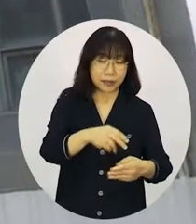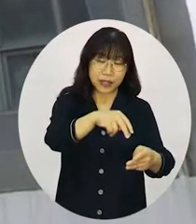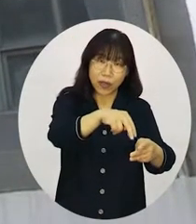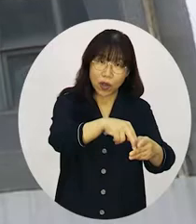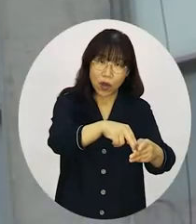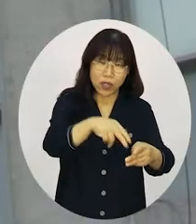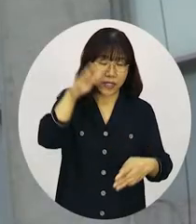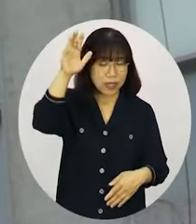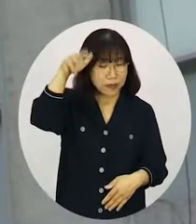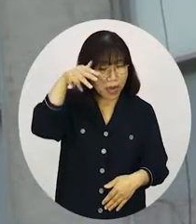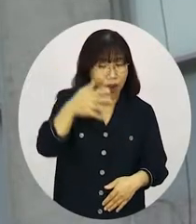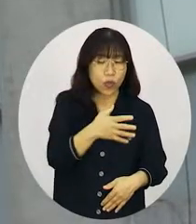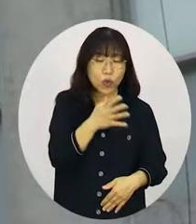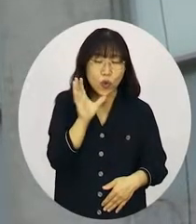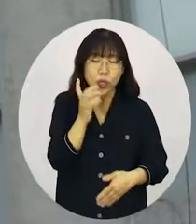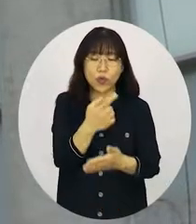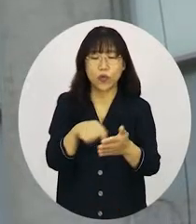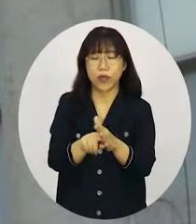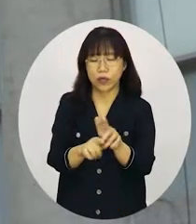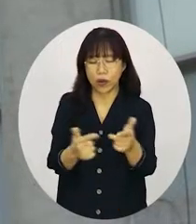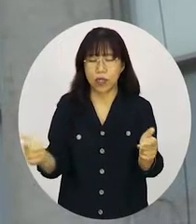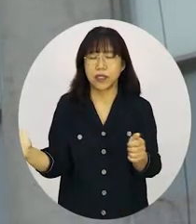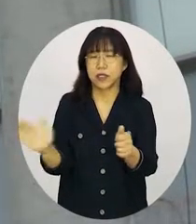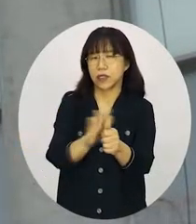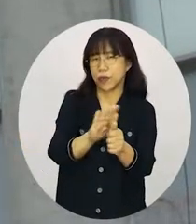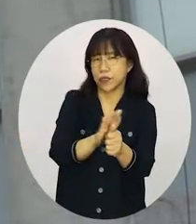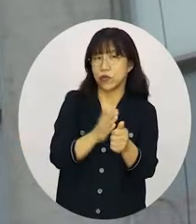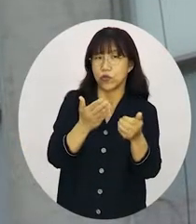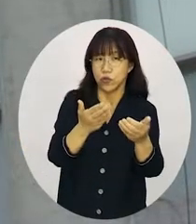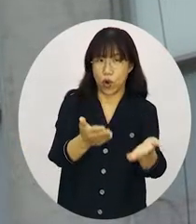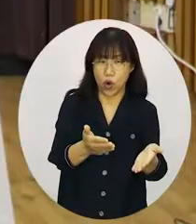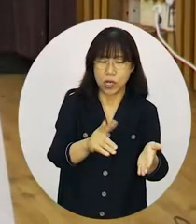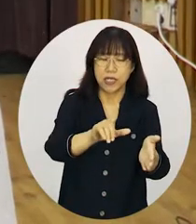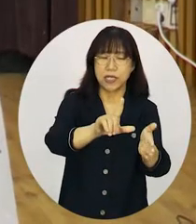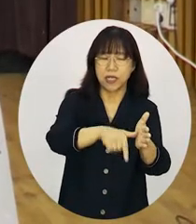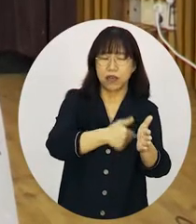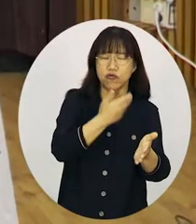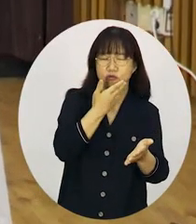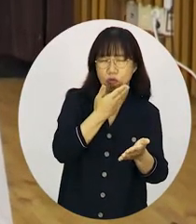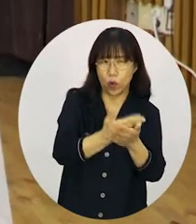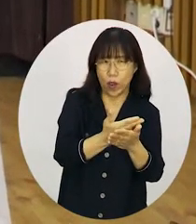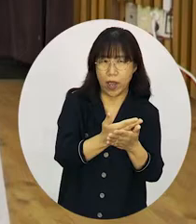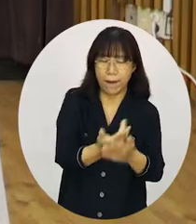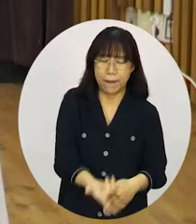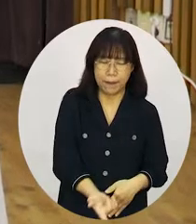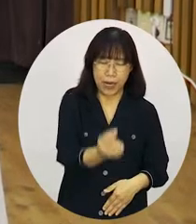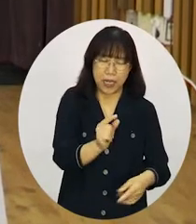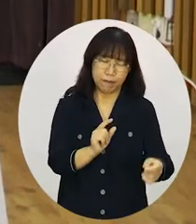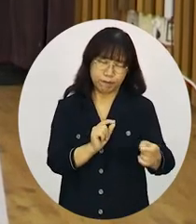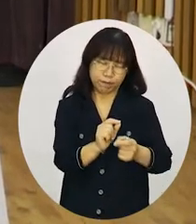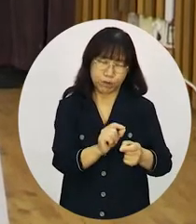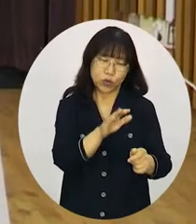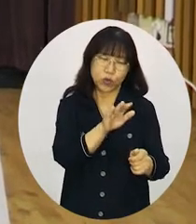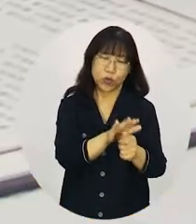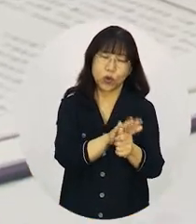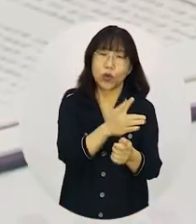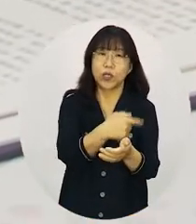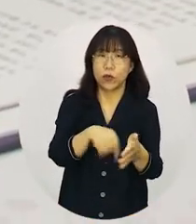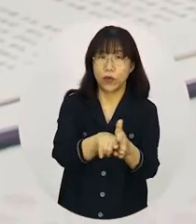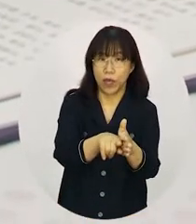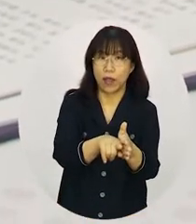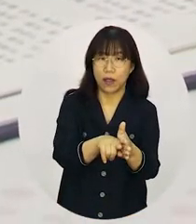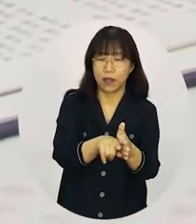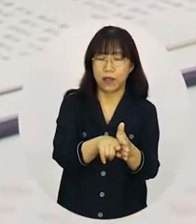치매안심센터는 그동안 치매 어르신을 위한 다양한 서비스를 지원해왔지만 골든타임을 지키기 위해 보다 빠른 개입을